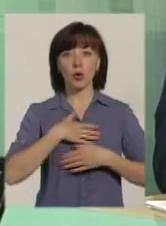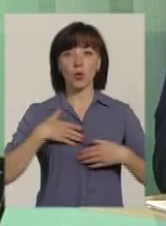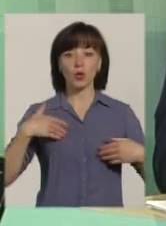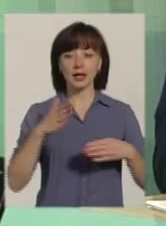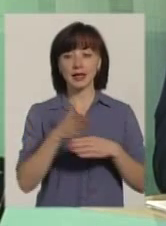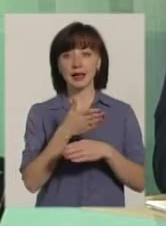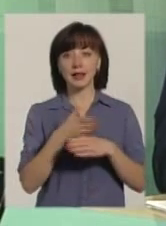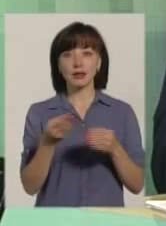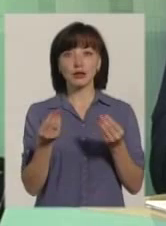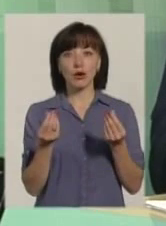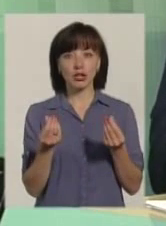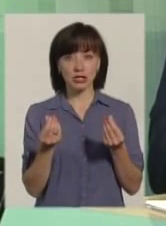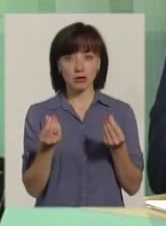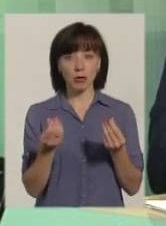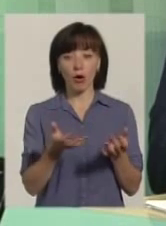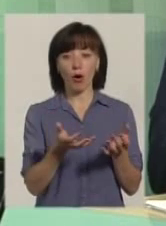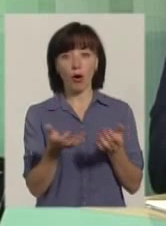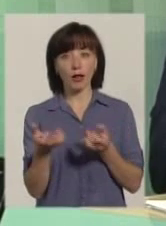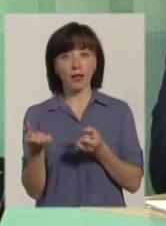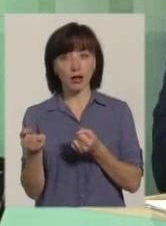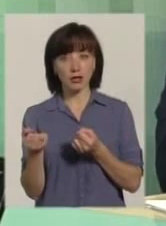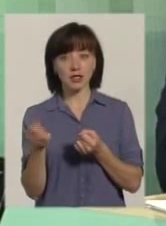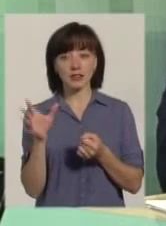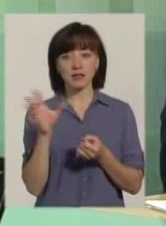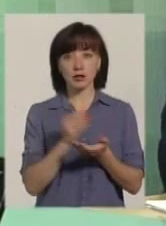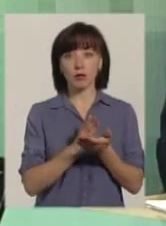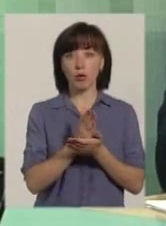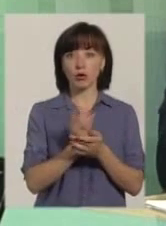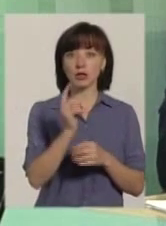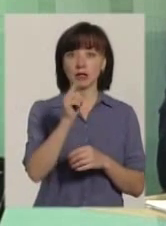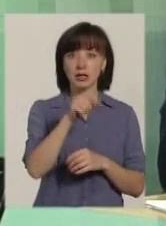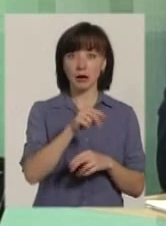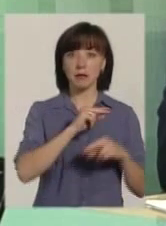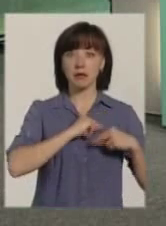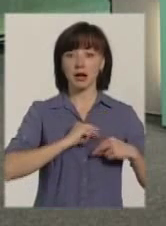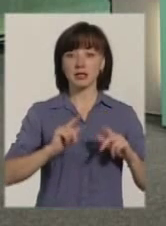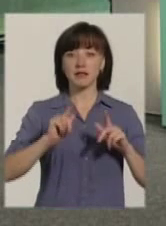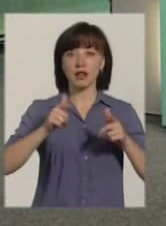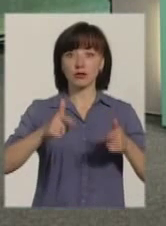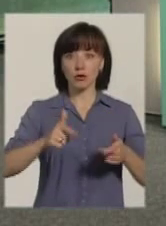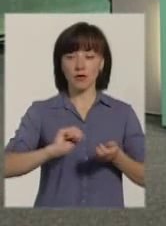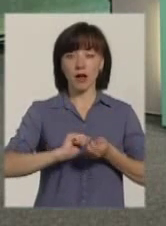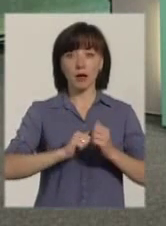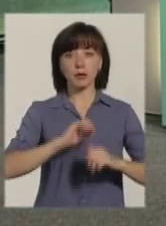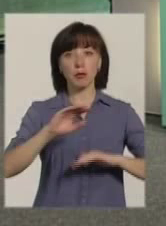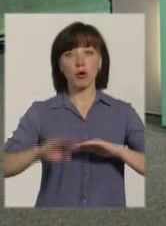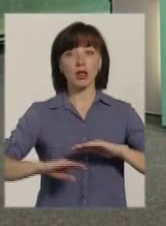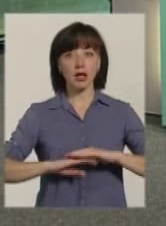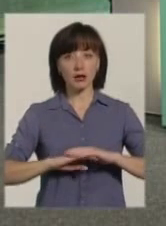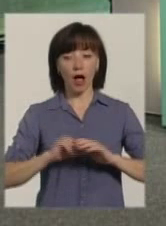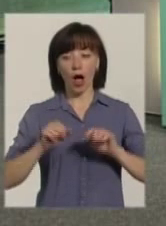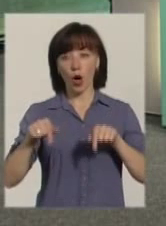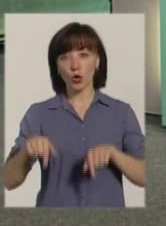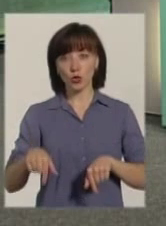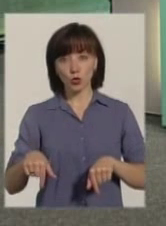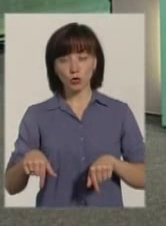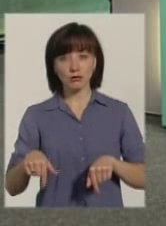ділитись коштами. Тобто, одержуючи всі послуги там, працевлаштовані вони в Кам'янці-Подільському, а тут